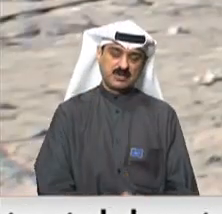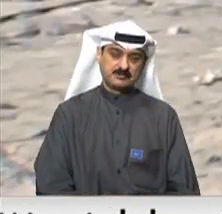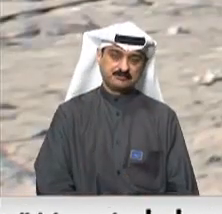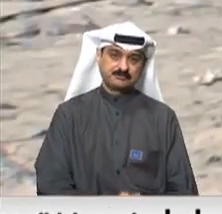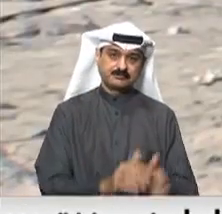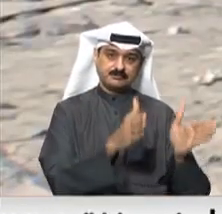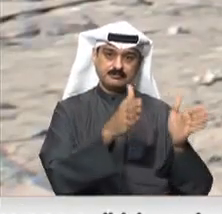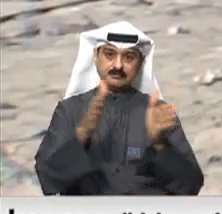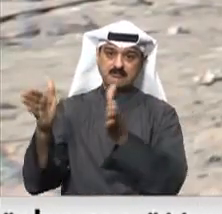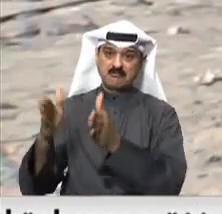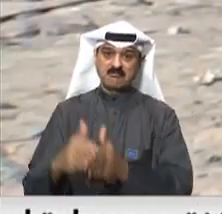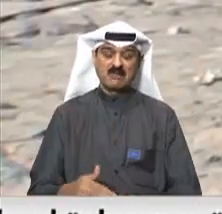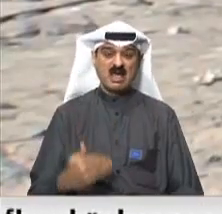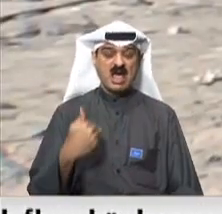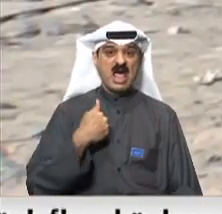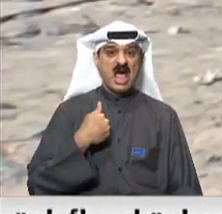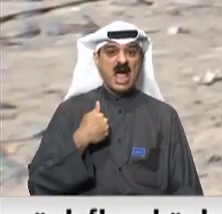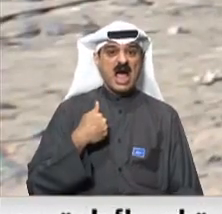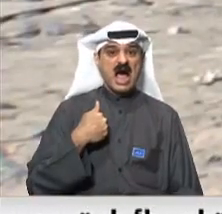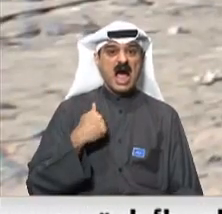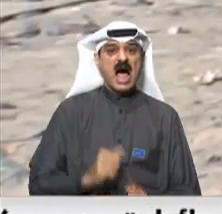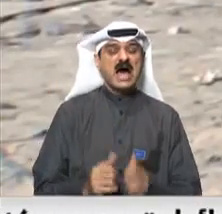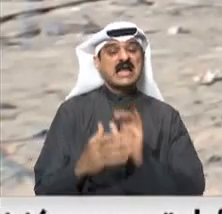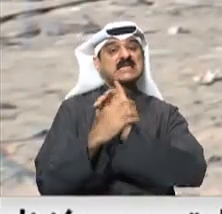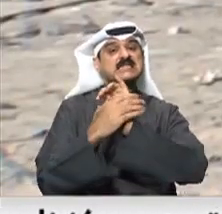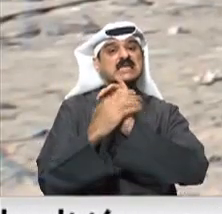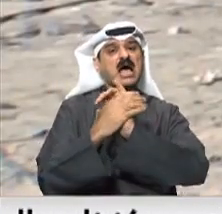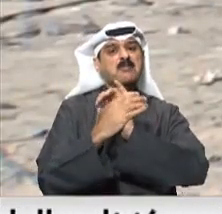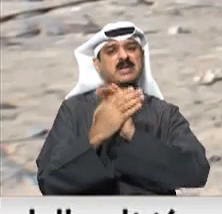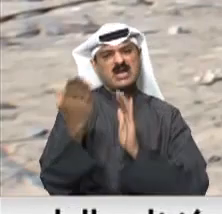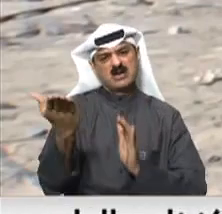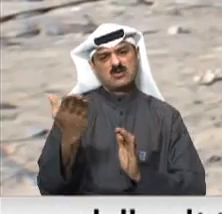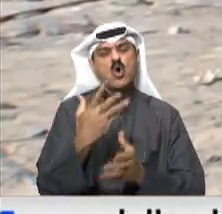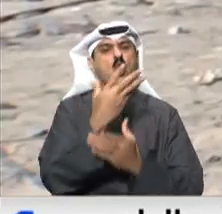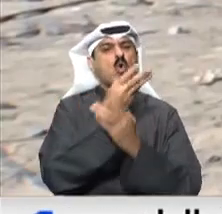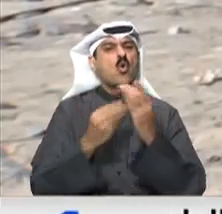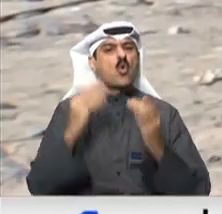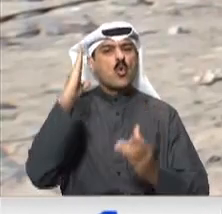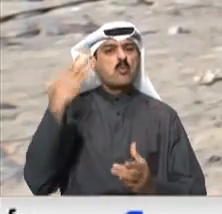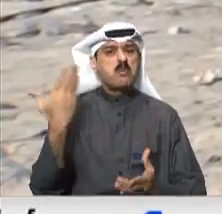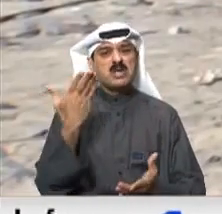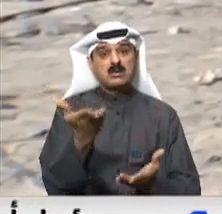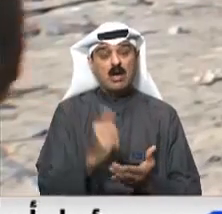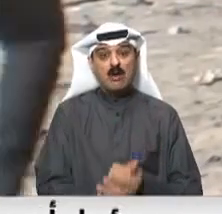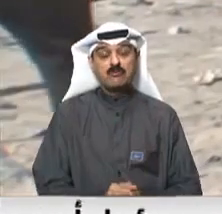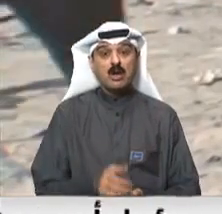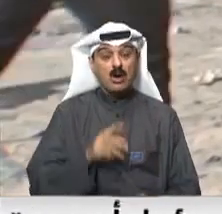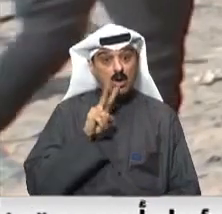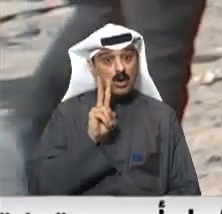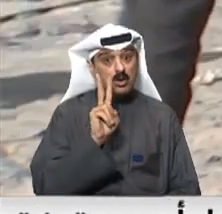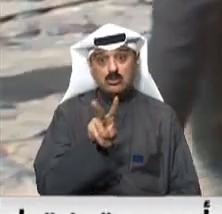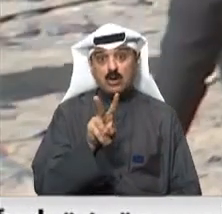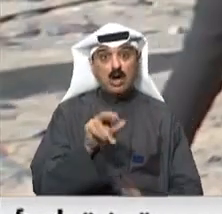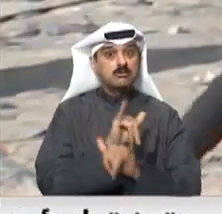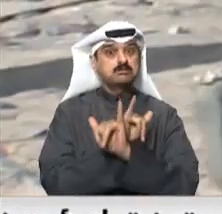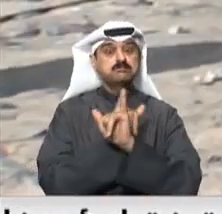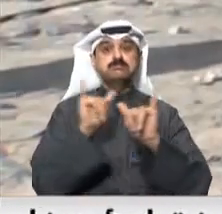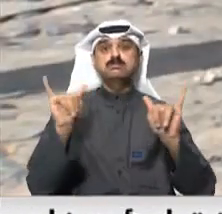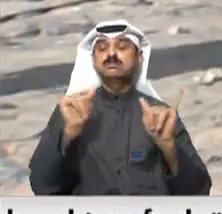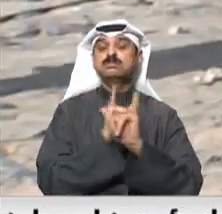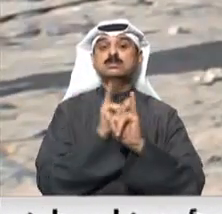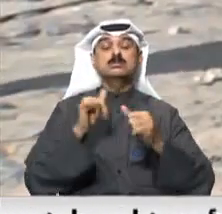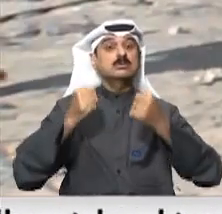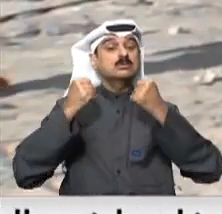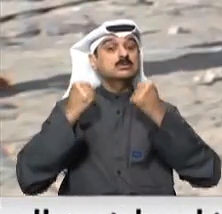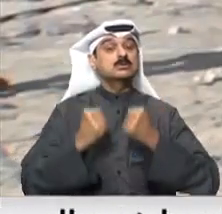هذه صاحبيتي بنتهم وامهم و بدي اتاكد من الحدث مش قادره استحمل الوضع هذا اللي